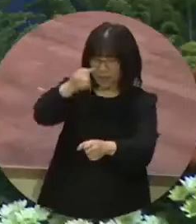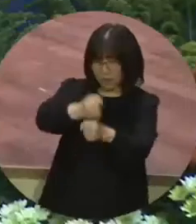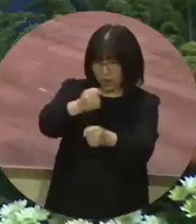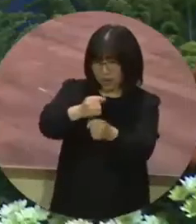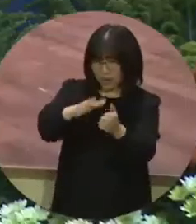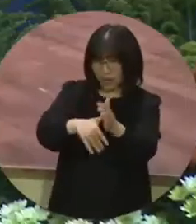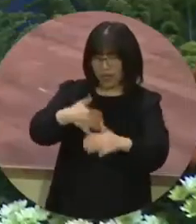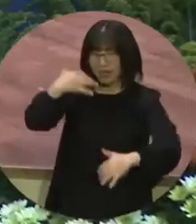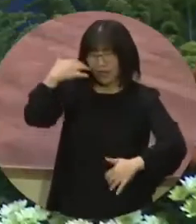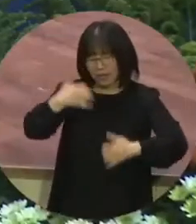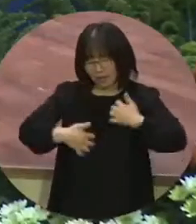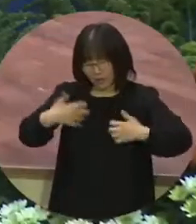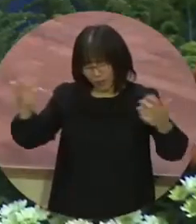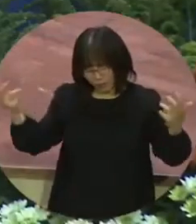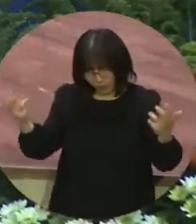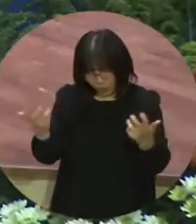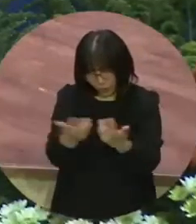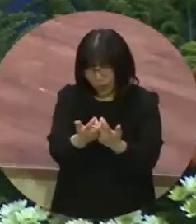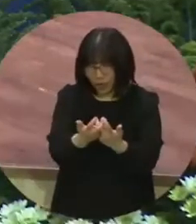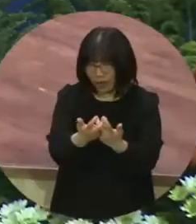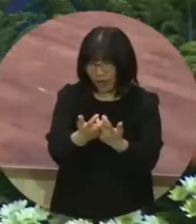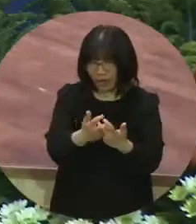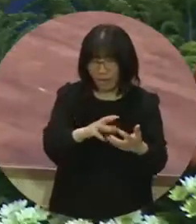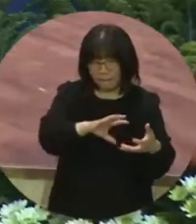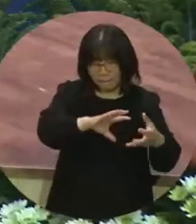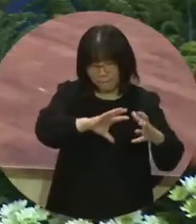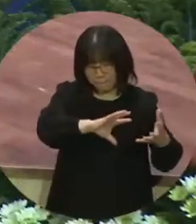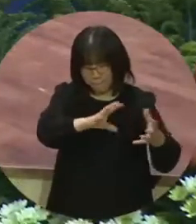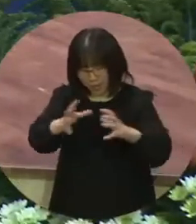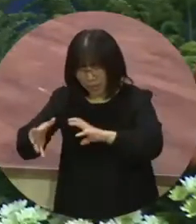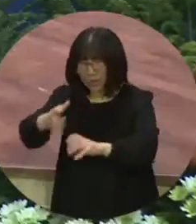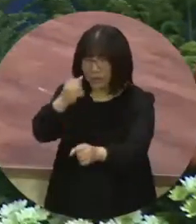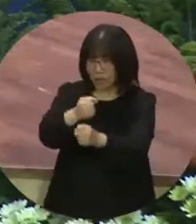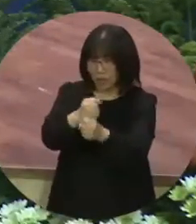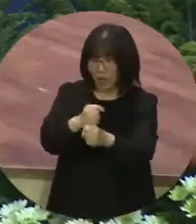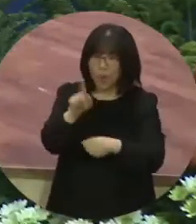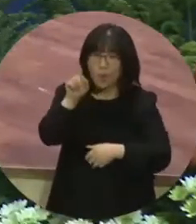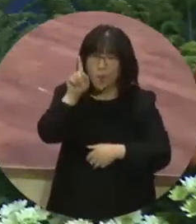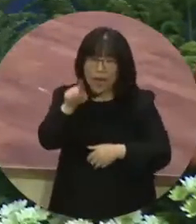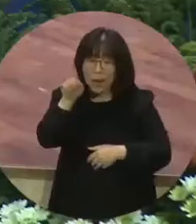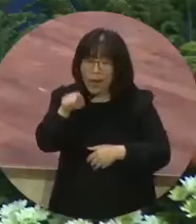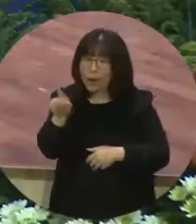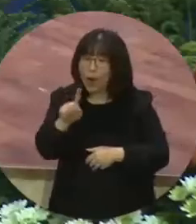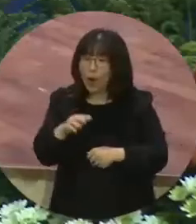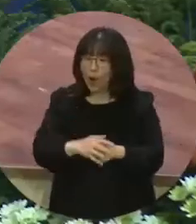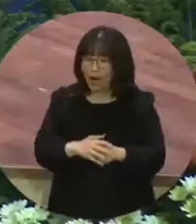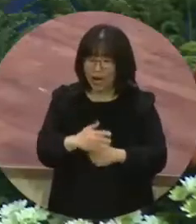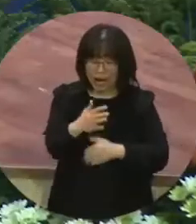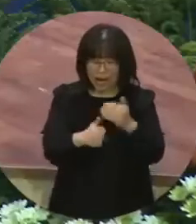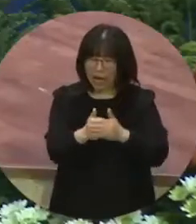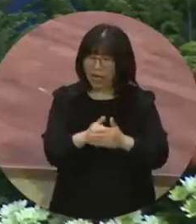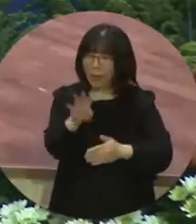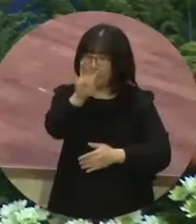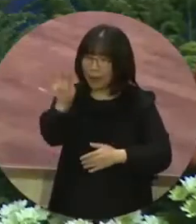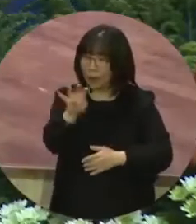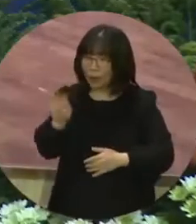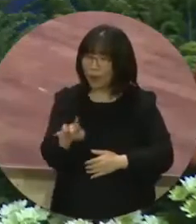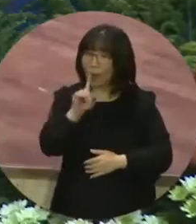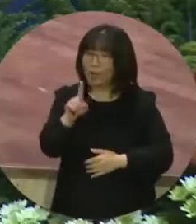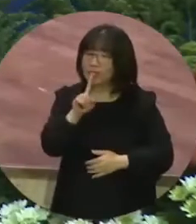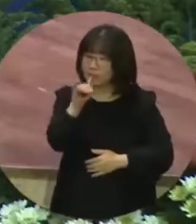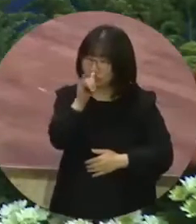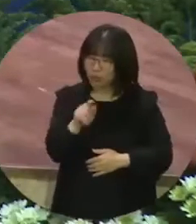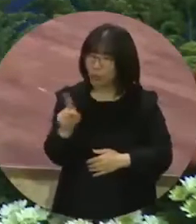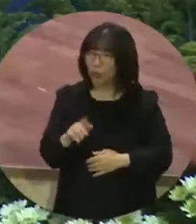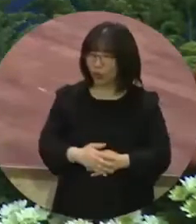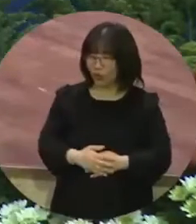기쁨이 가득한 세상을 만드셨어요. 그 근거는요. 하나님께서 매일 창조물을 만드신 후에 반복해서 하시는 말씀이 있어요. 그게 뭔지